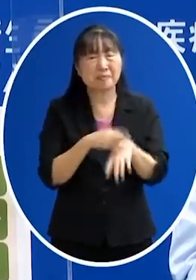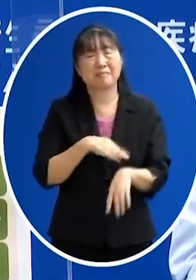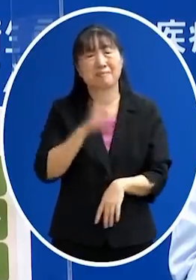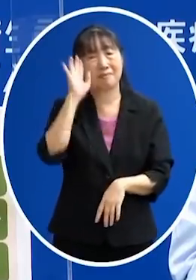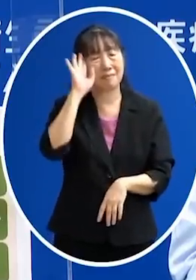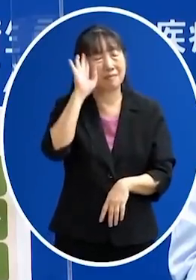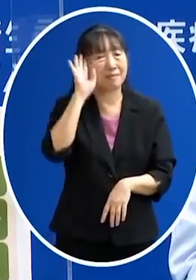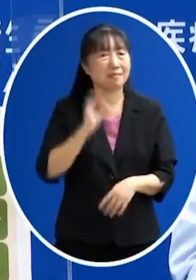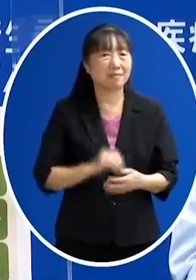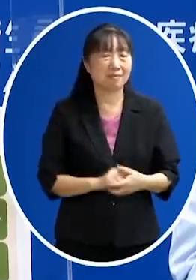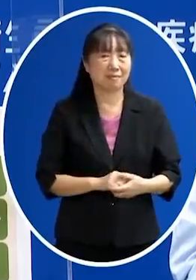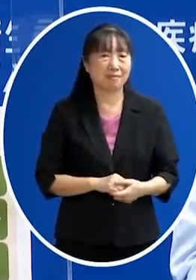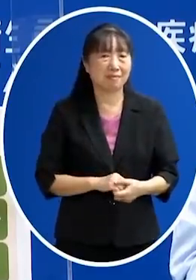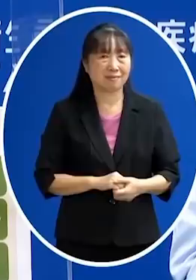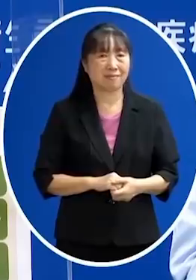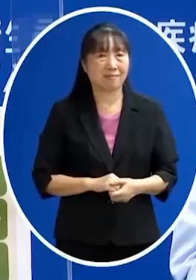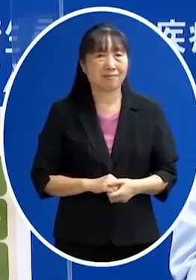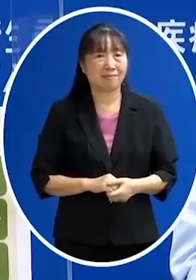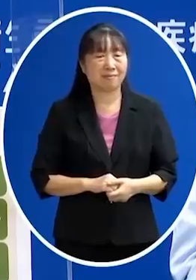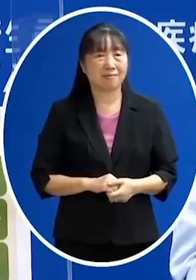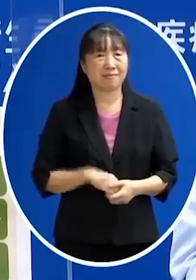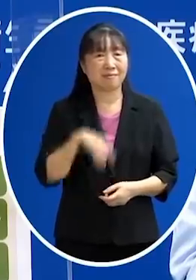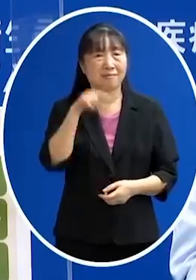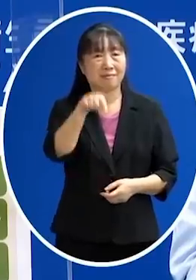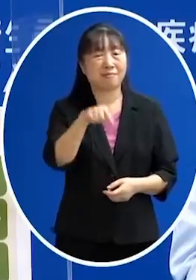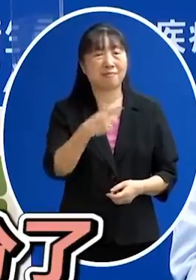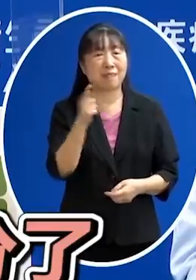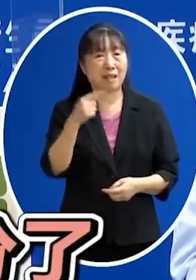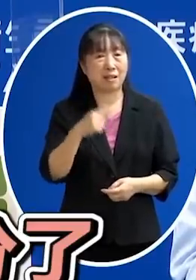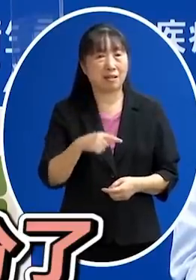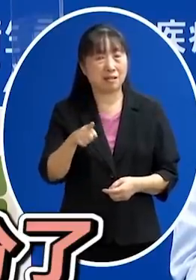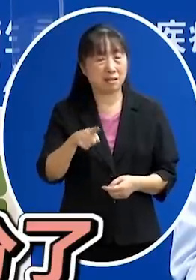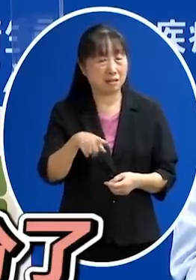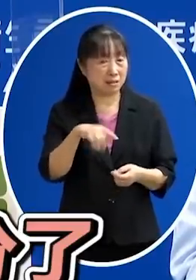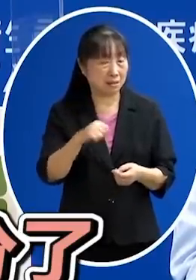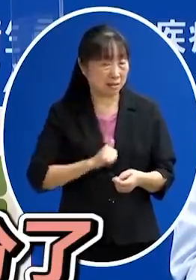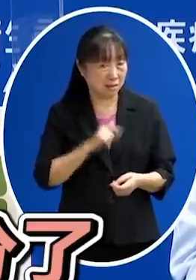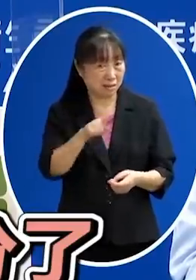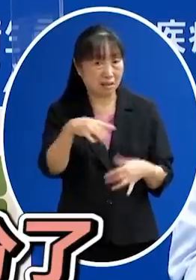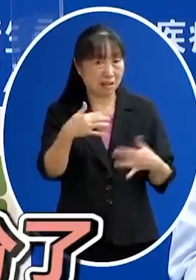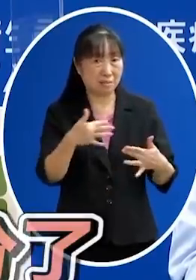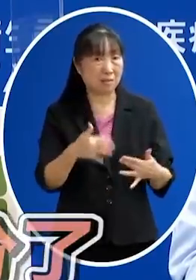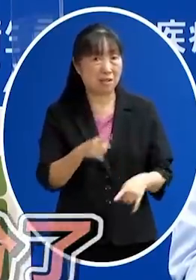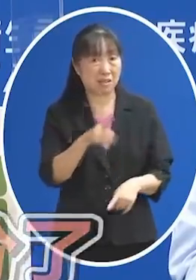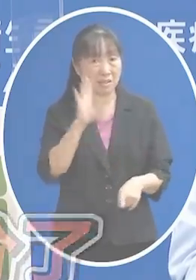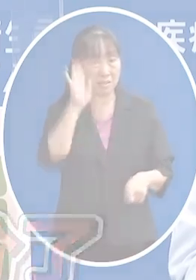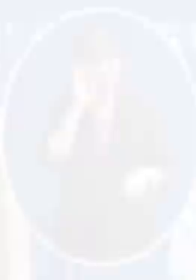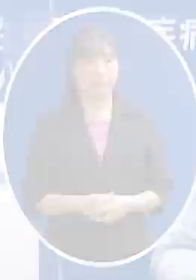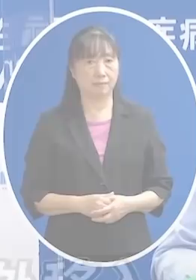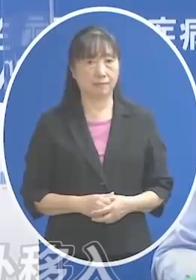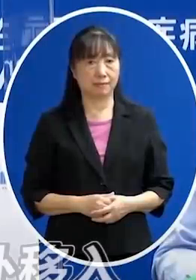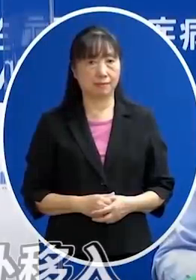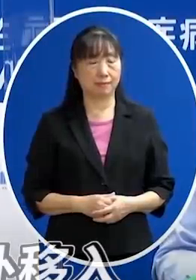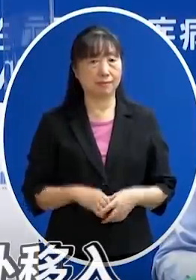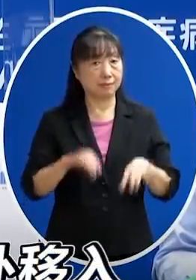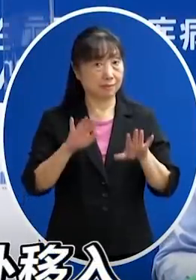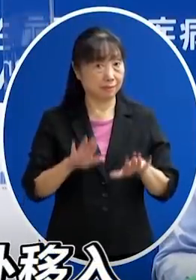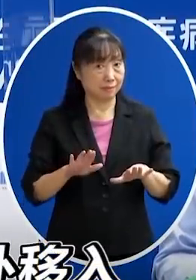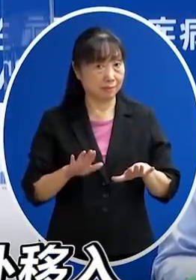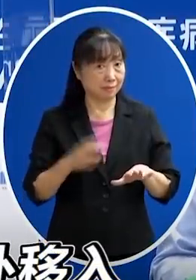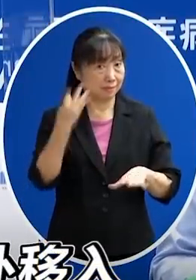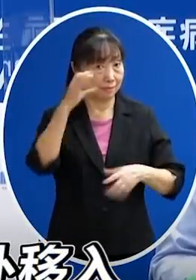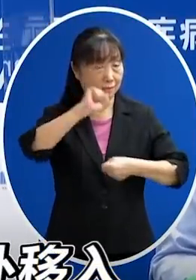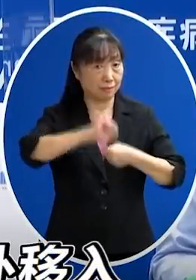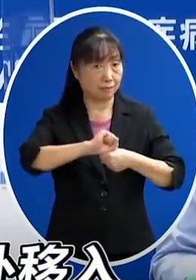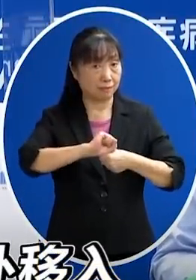话就，我想是尚待证实了，我觉得是过分的了哈。我们今天哈新